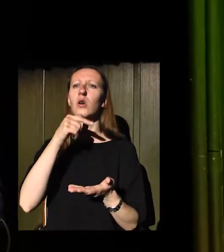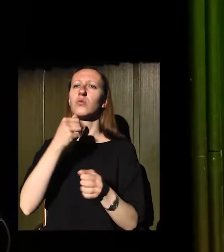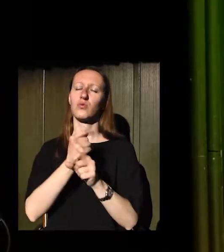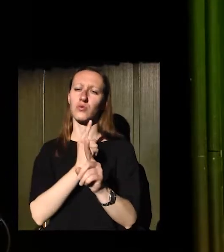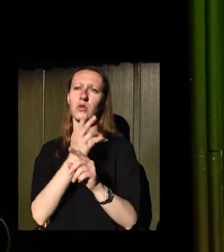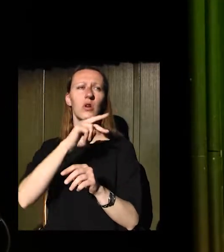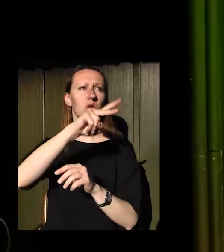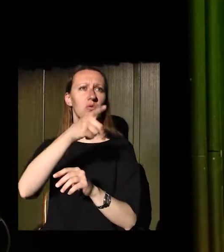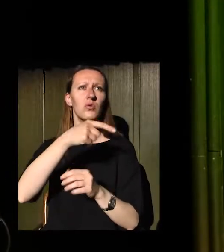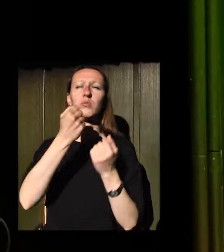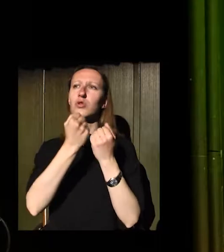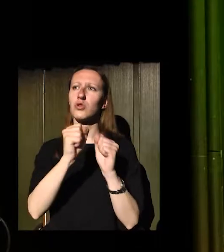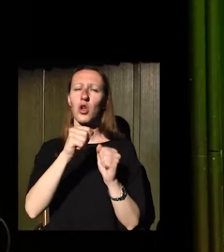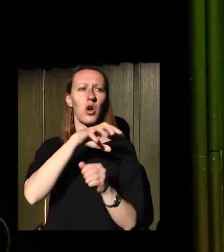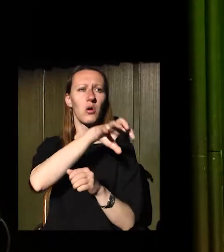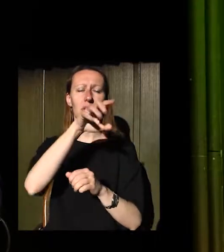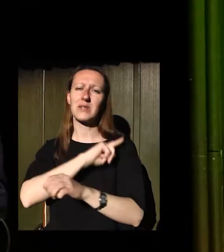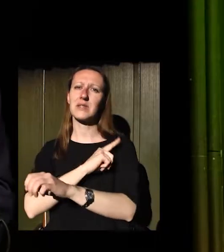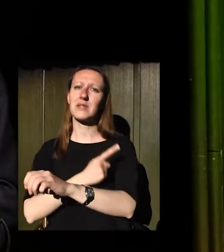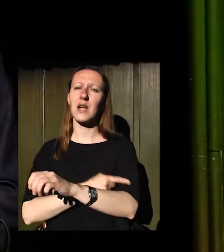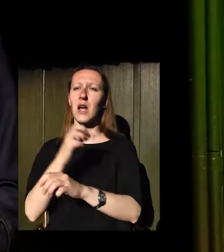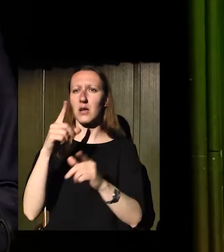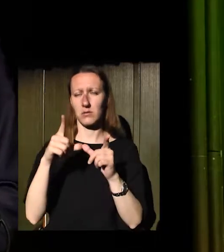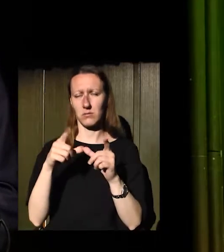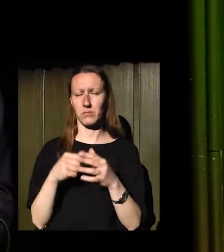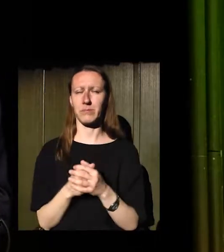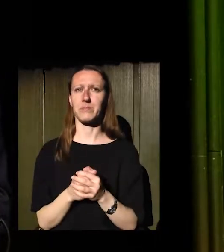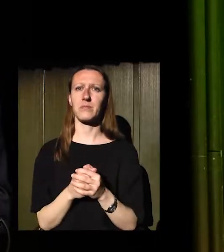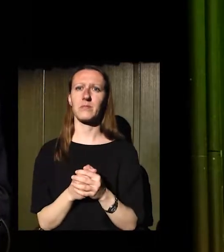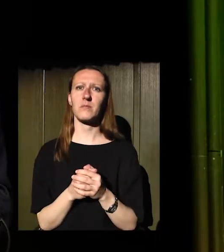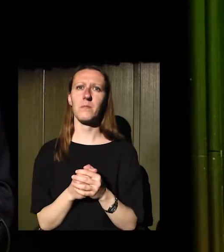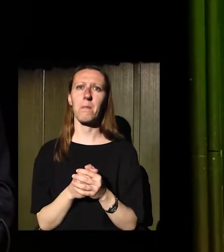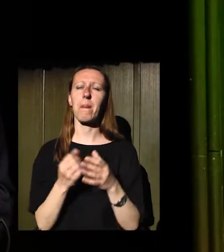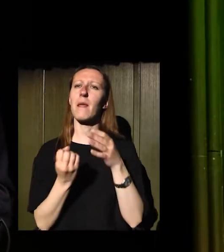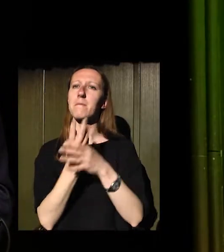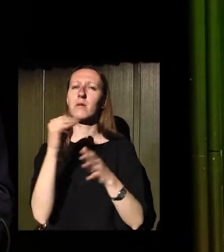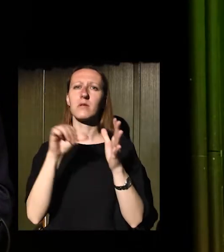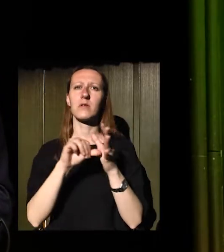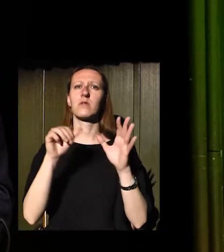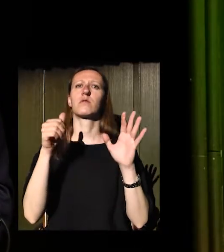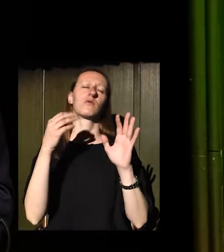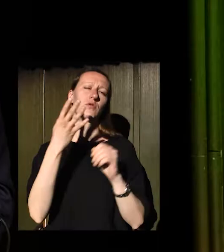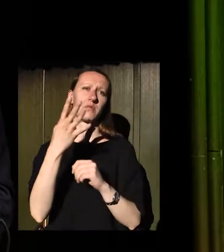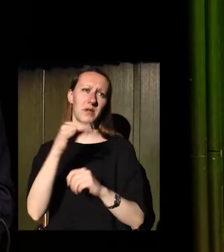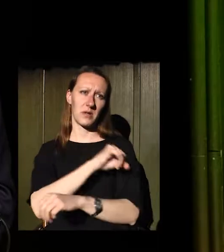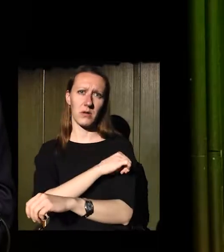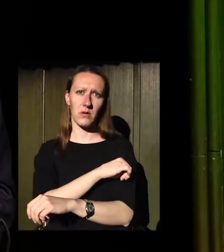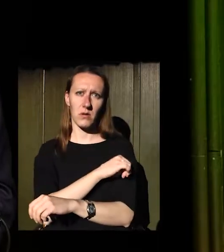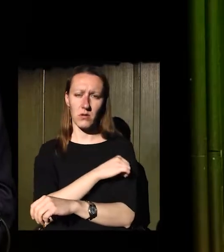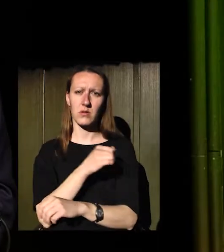u suradnji sa ostalim slobodarskim snagama Europe. Proljeće 1945.